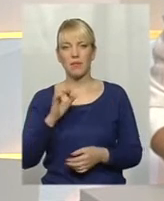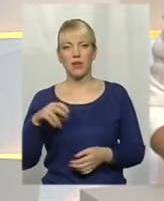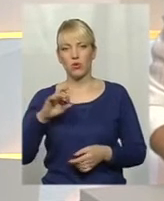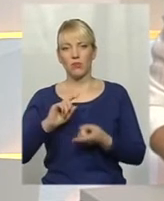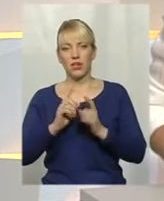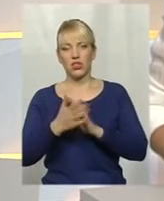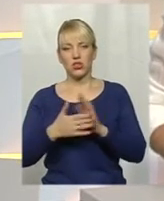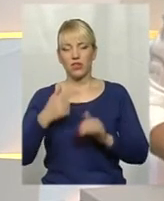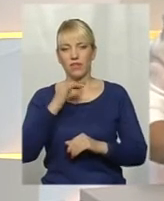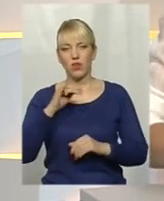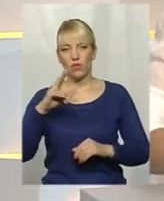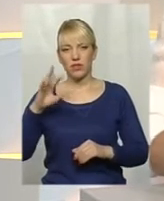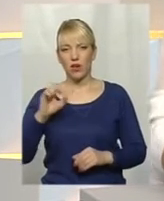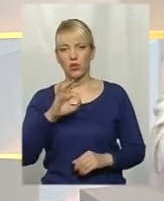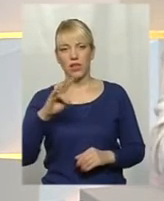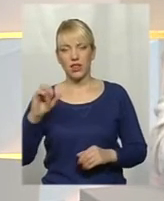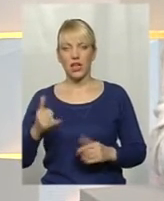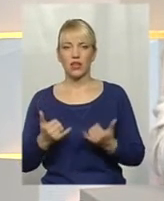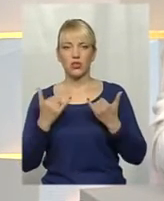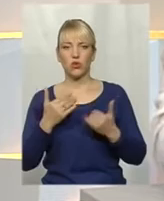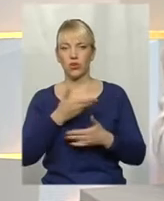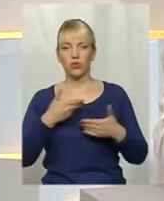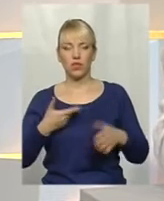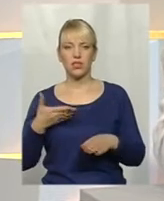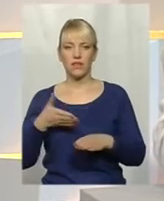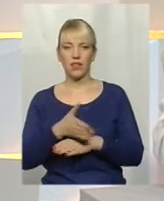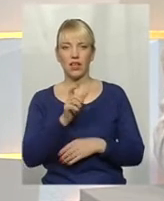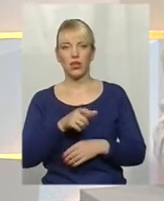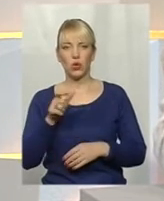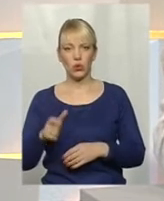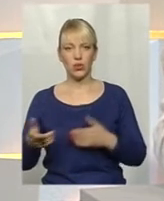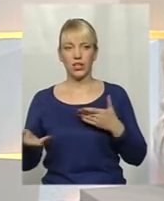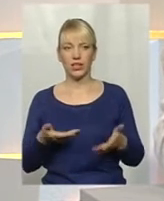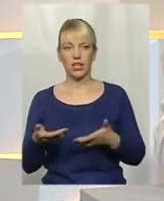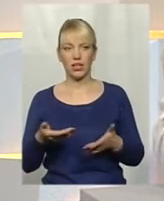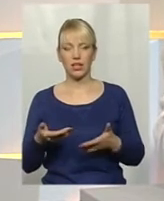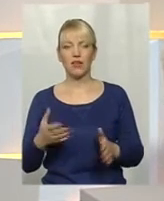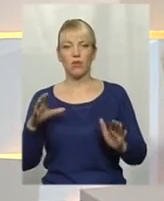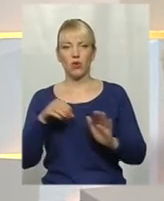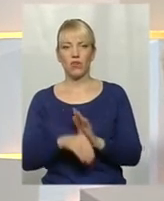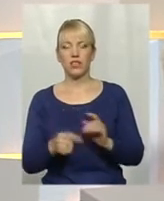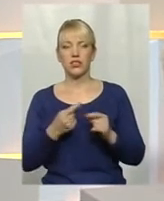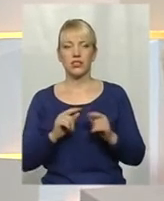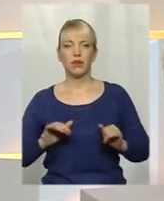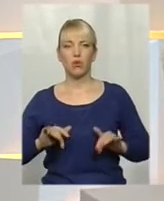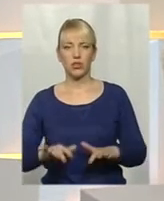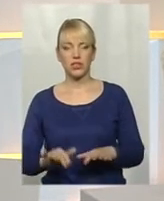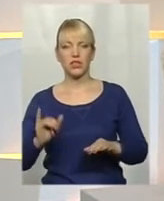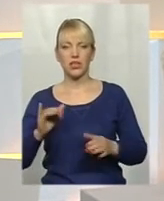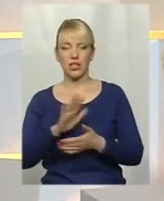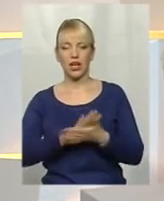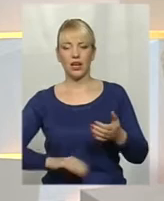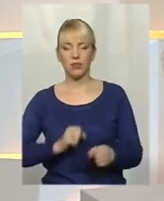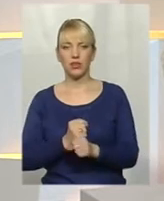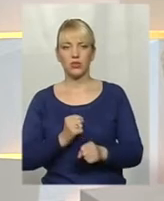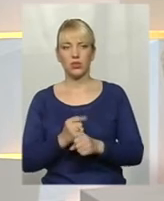жестову мову Оксани Фіновської. І сьогодні до нас завітали люди, які, власне, впроваджували цей процес і далі